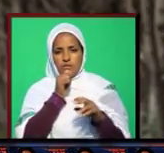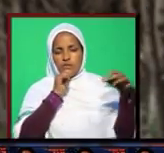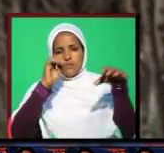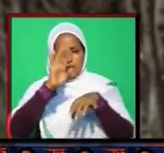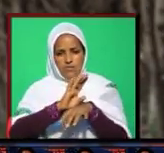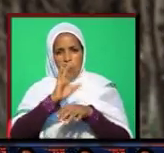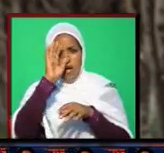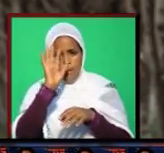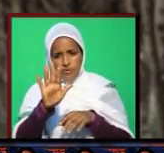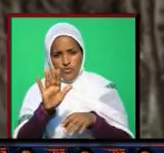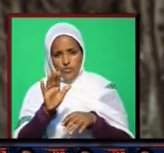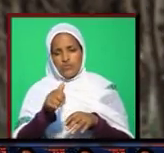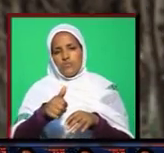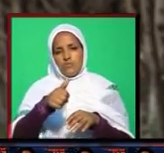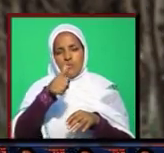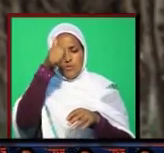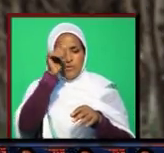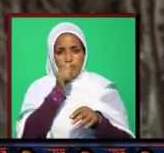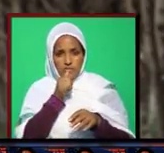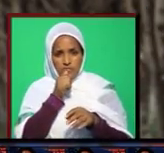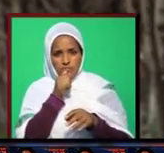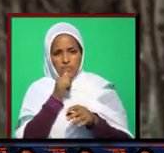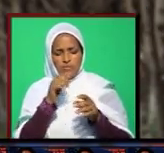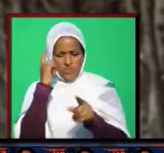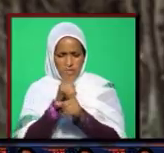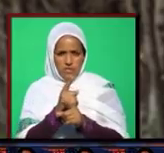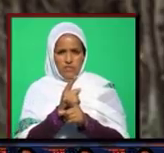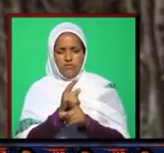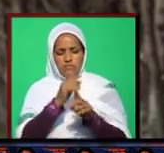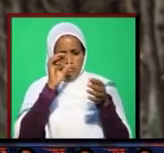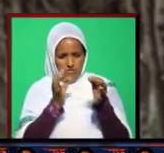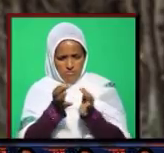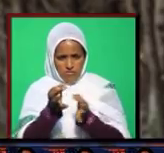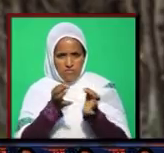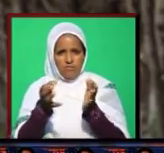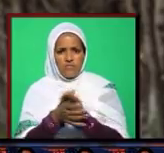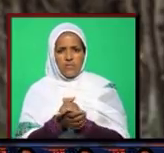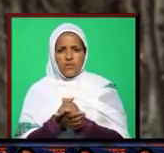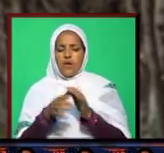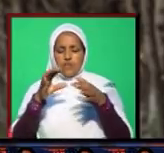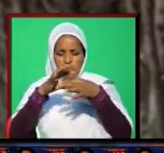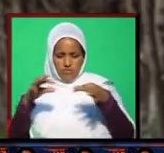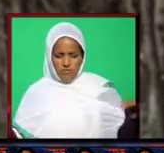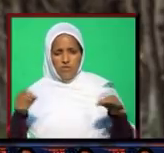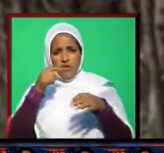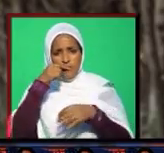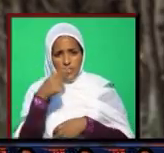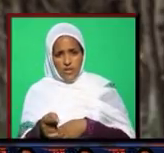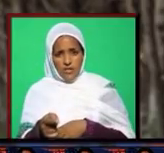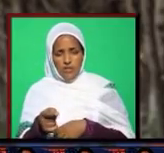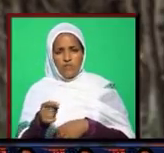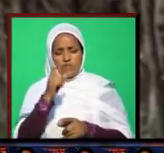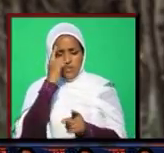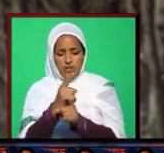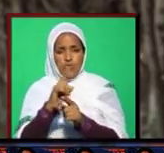አስረድቶ አብራርቶ አጉልቶ አመስጥሮ አራቆ መናገር ተገቢ ሆኖ ስላገኘው በአእምሮዬ አምስቱን